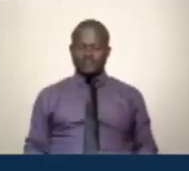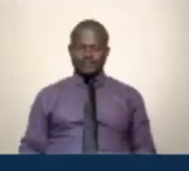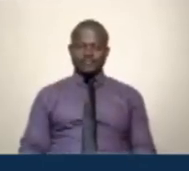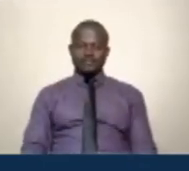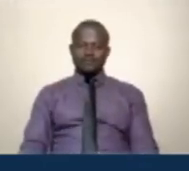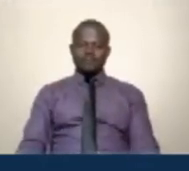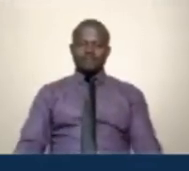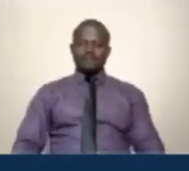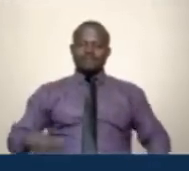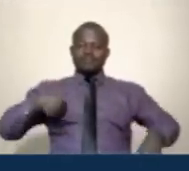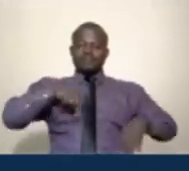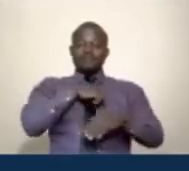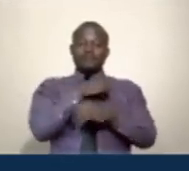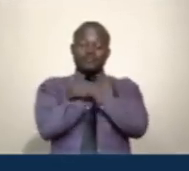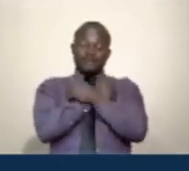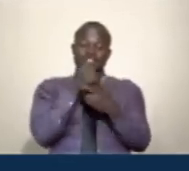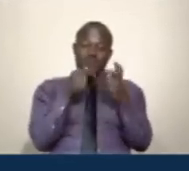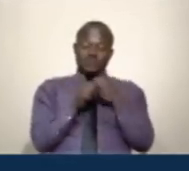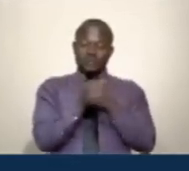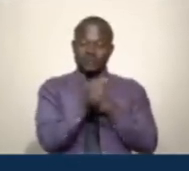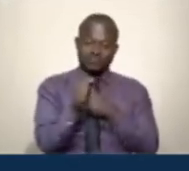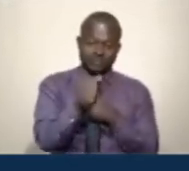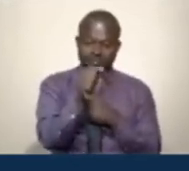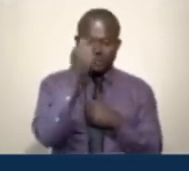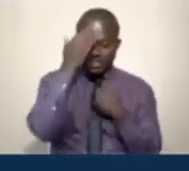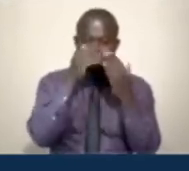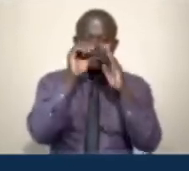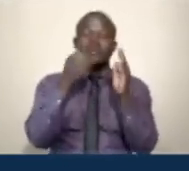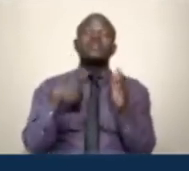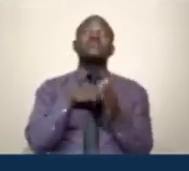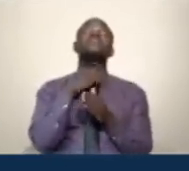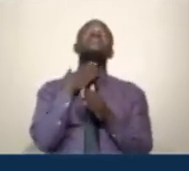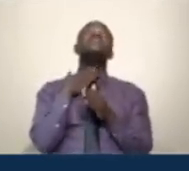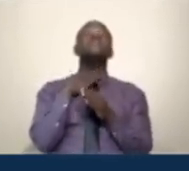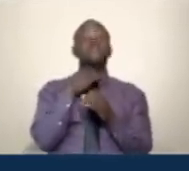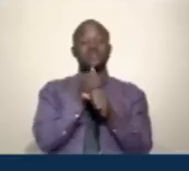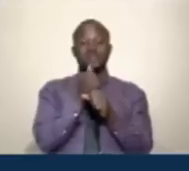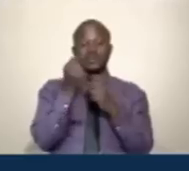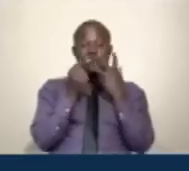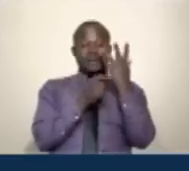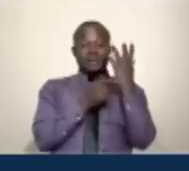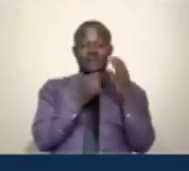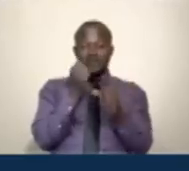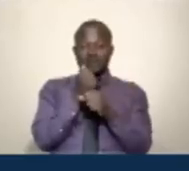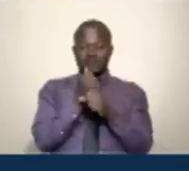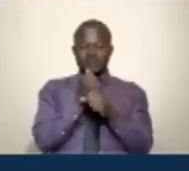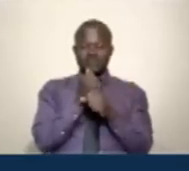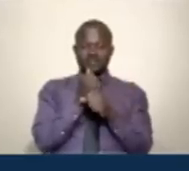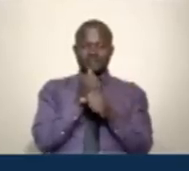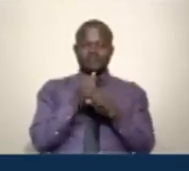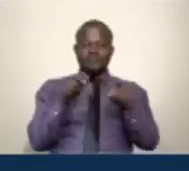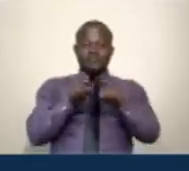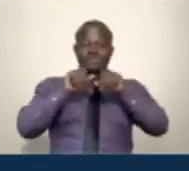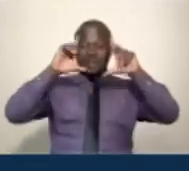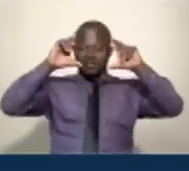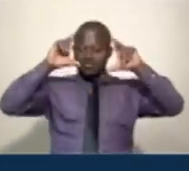cyane ibintu by'ubukerarugendo, kuko nifuza kuzaba kuzibona nakoze